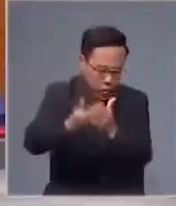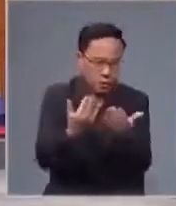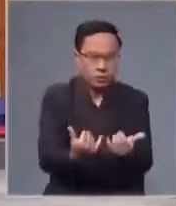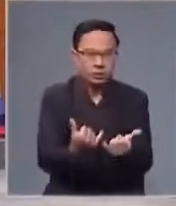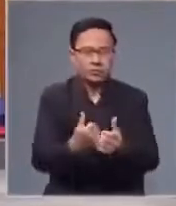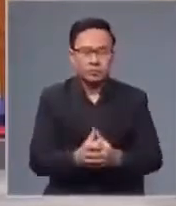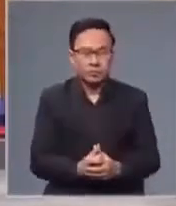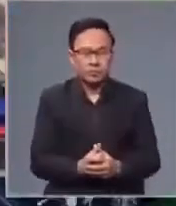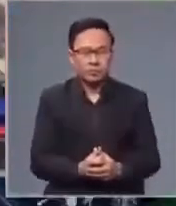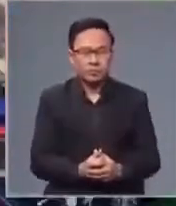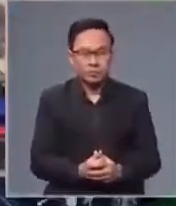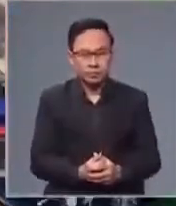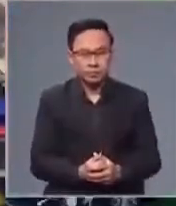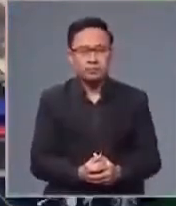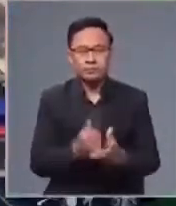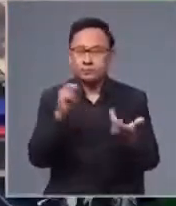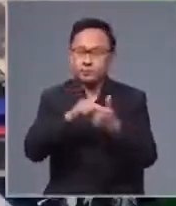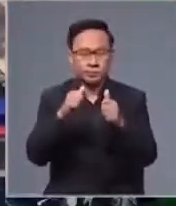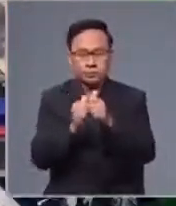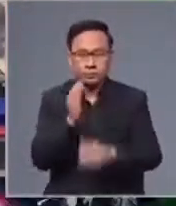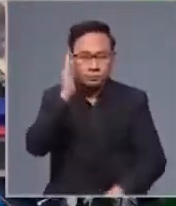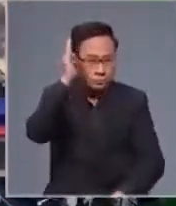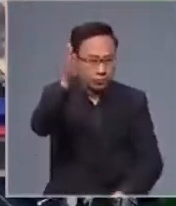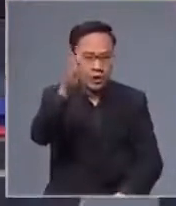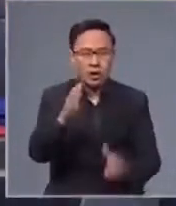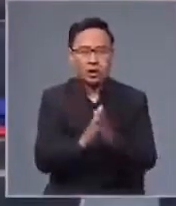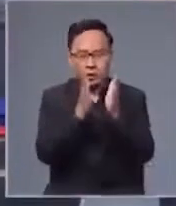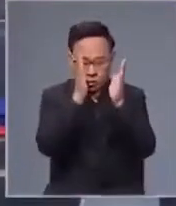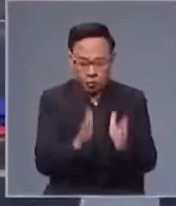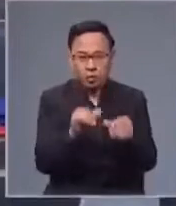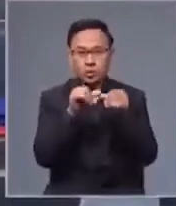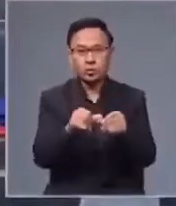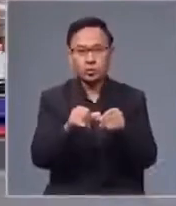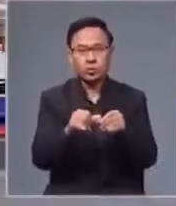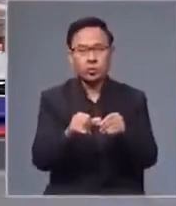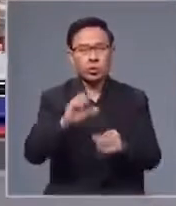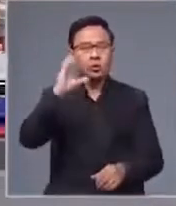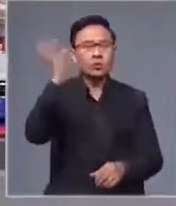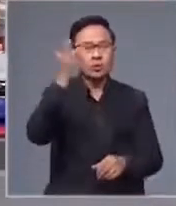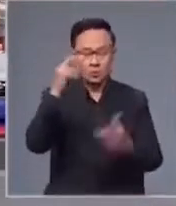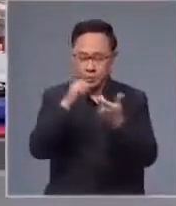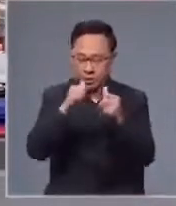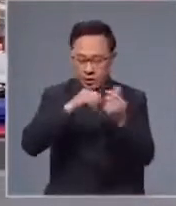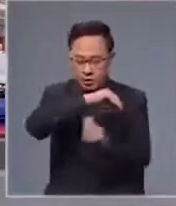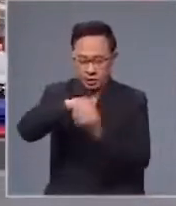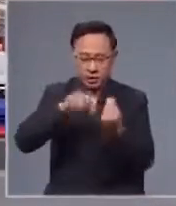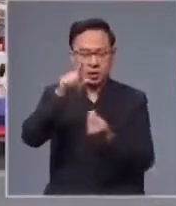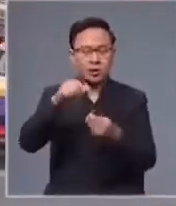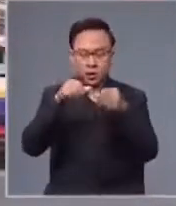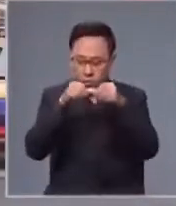บันและจะยังคงมีต่อไปตราบที่มนุษย์ยังคงดำรงเผ่าพันธุ์ต่อไปอย่างไม่สิ้นสุ